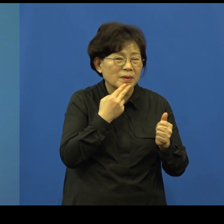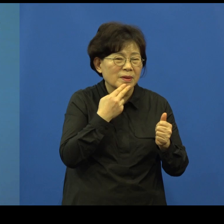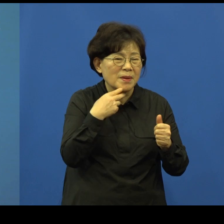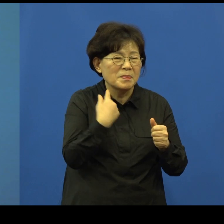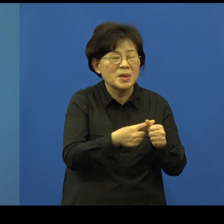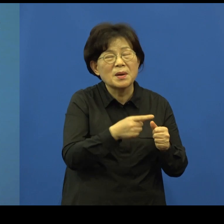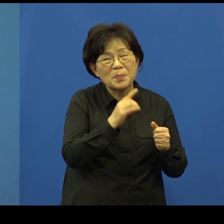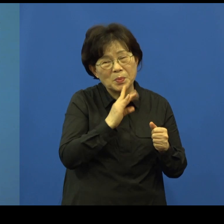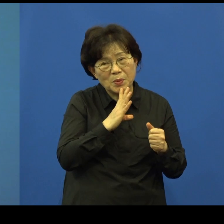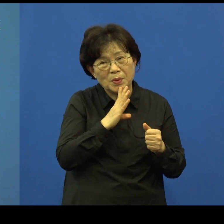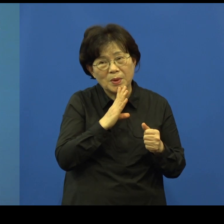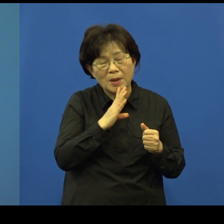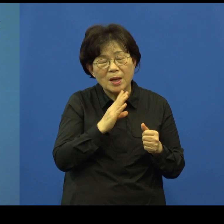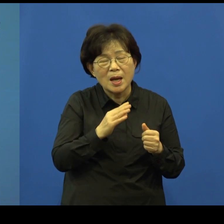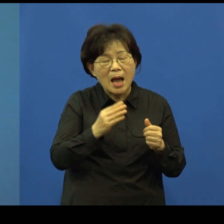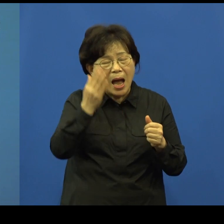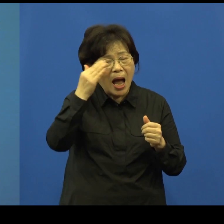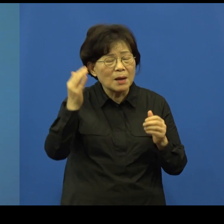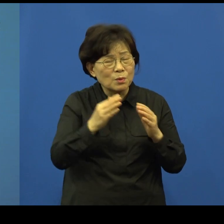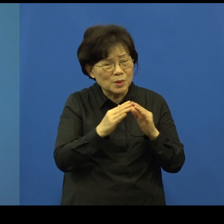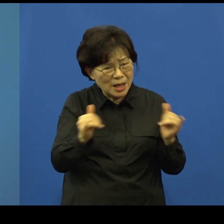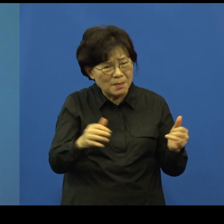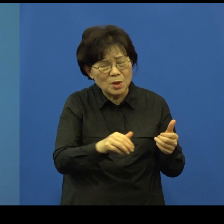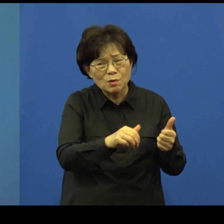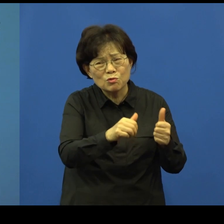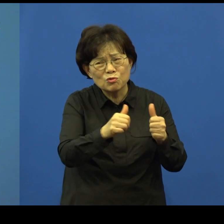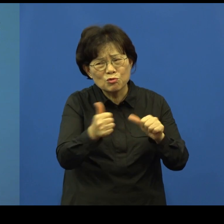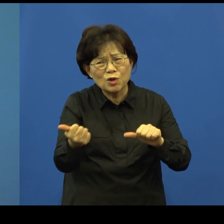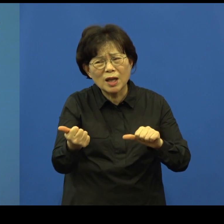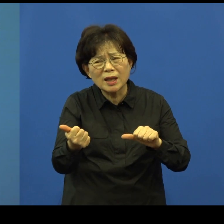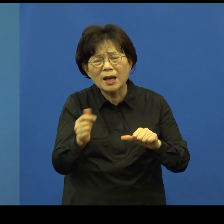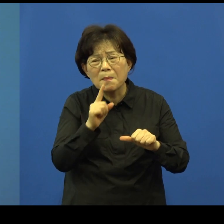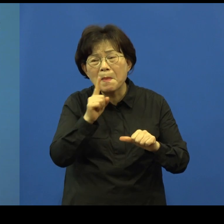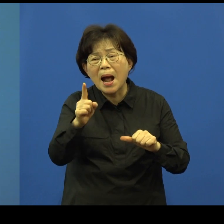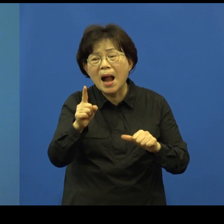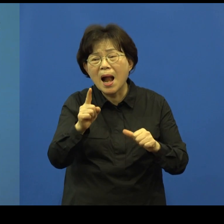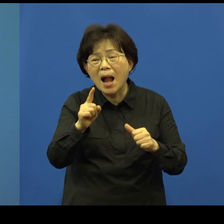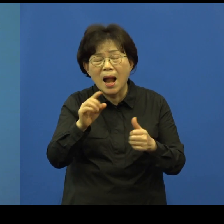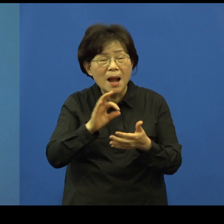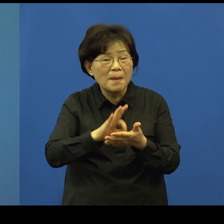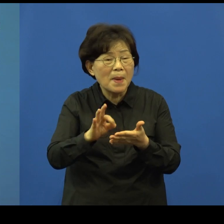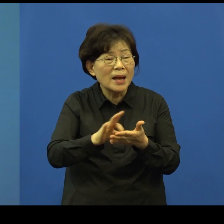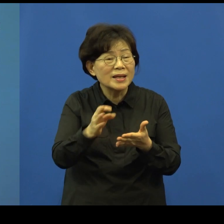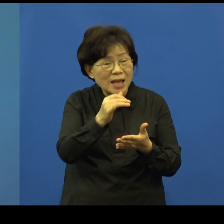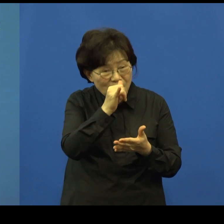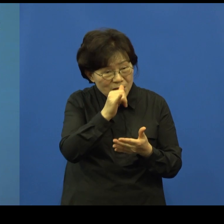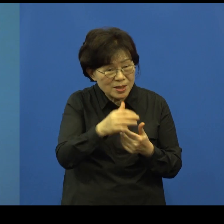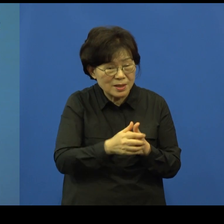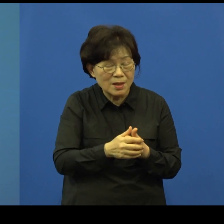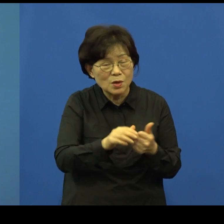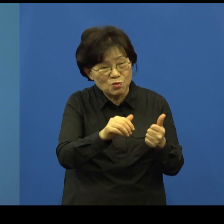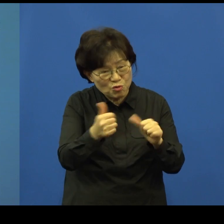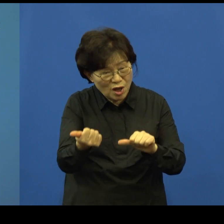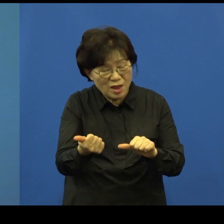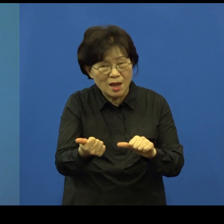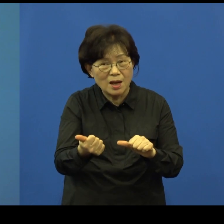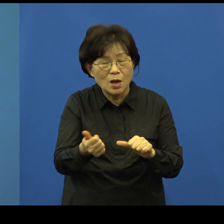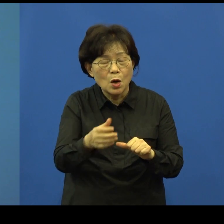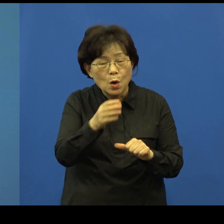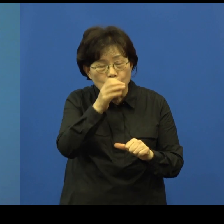자꾸 죽겠다는 말을 많이 한 게 참 우리나라는 안 좋아요. 왜 자꾸 죽겠다고 그래요?